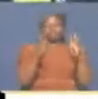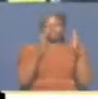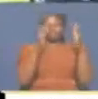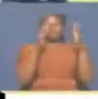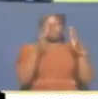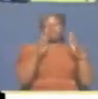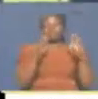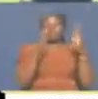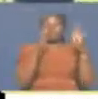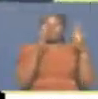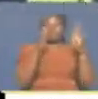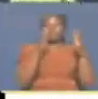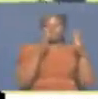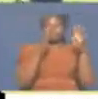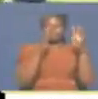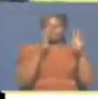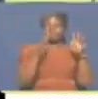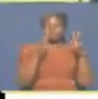shangwe,